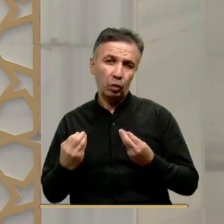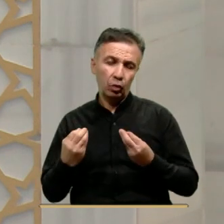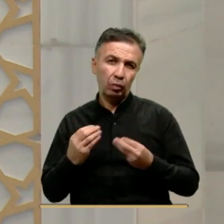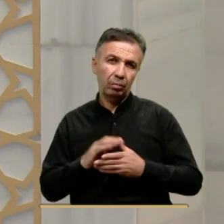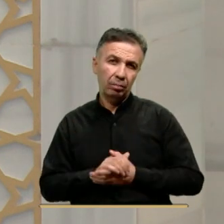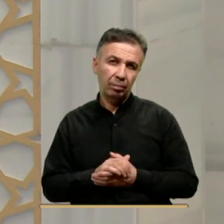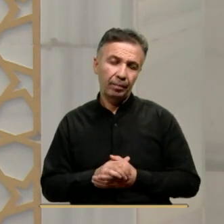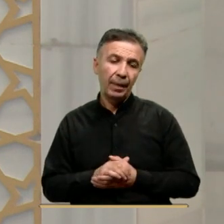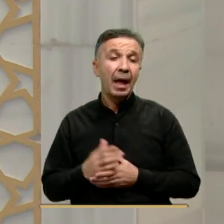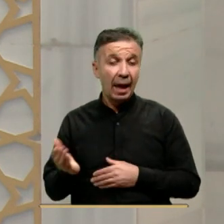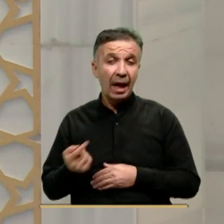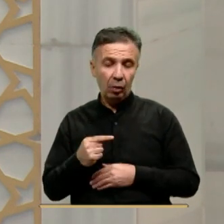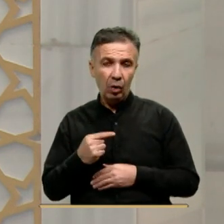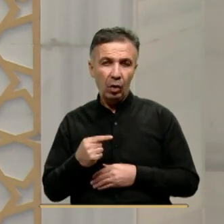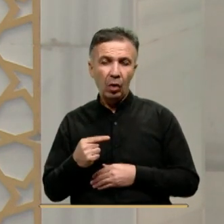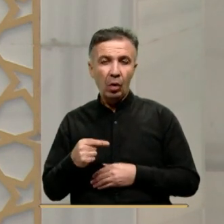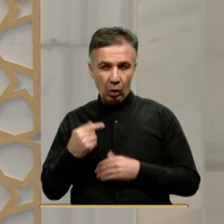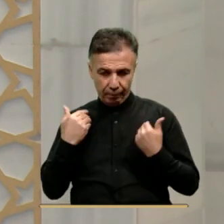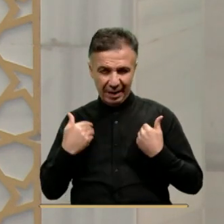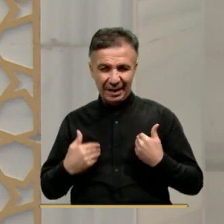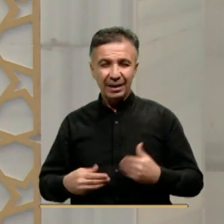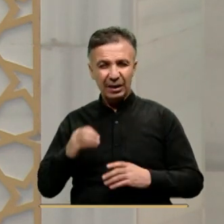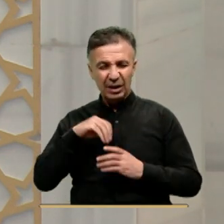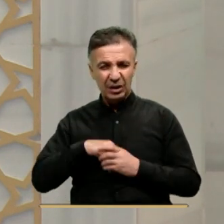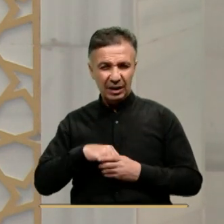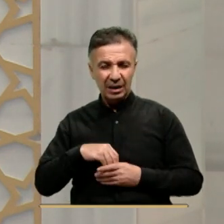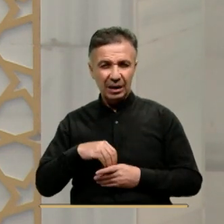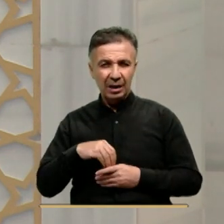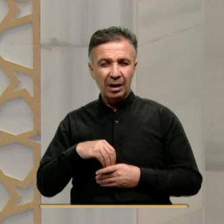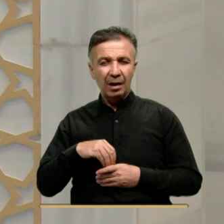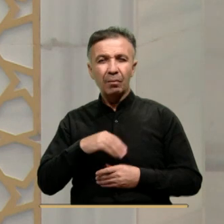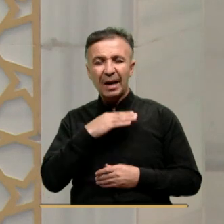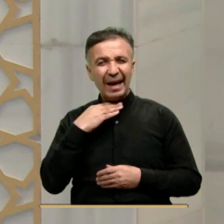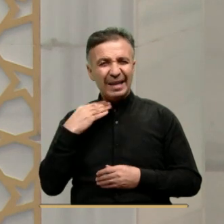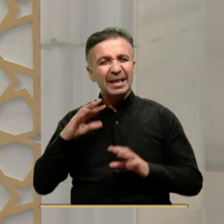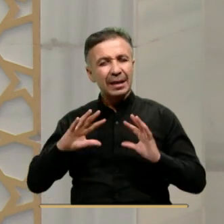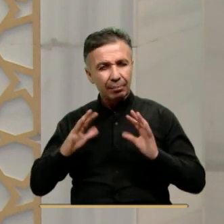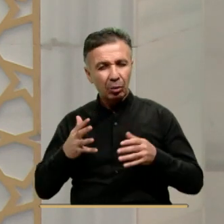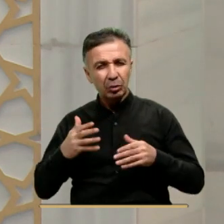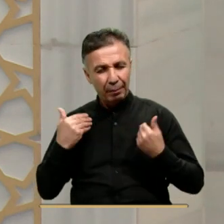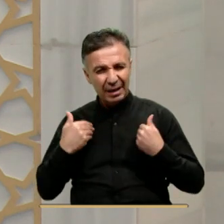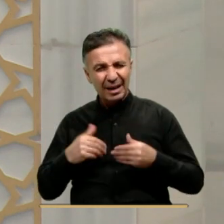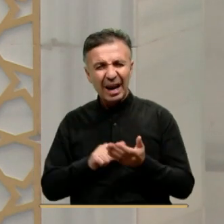olur Eğer o bedende bozulursa bedenin tamamı